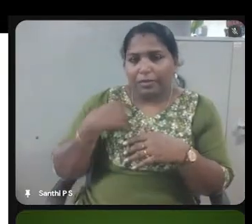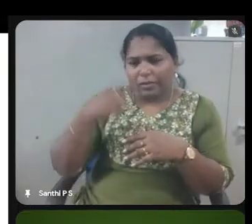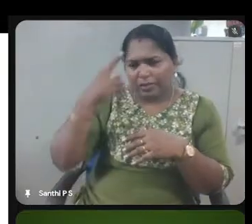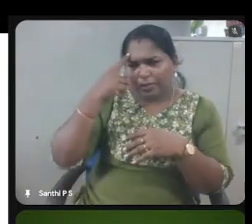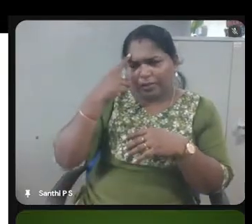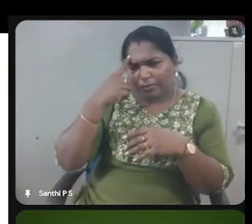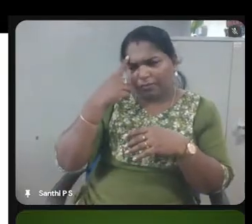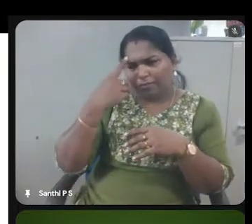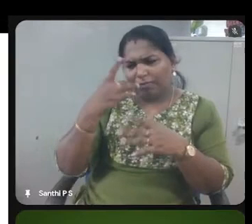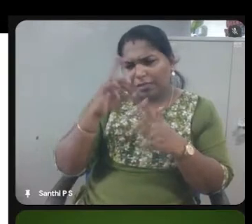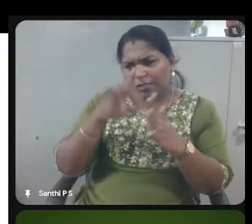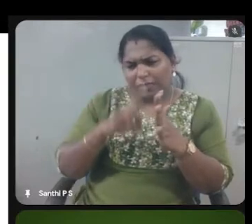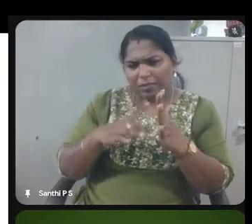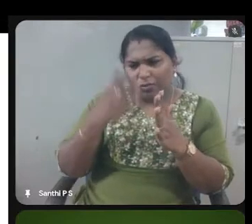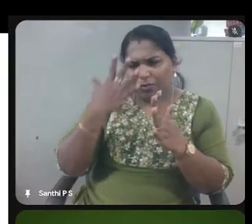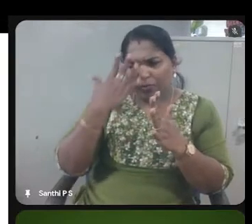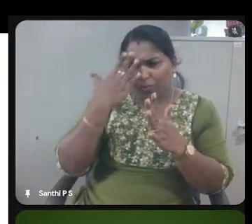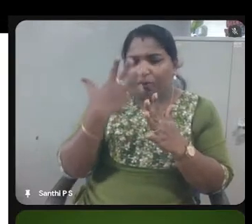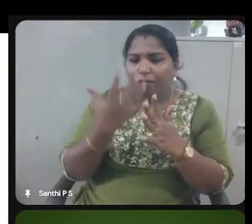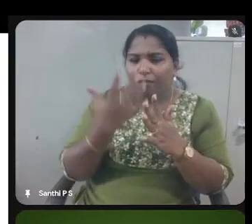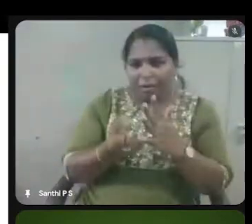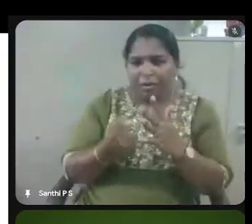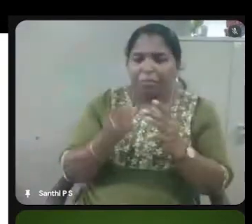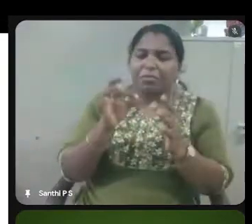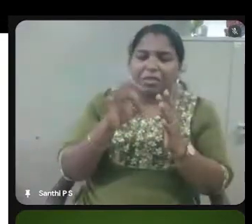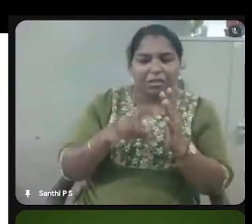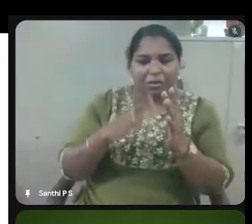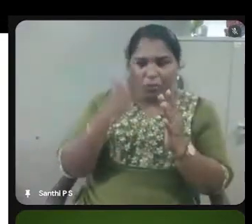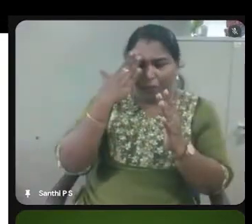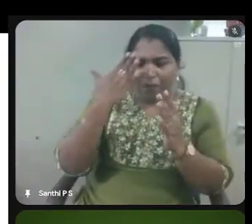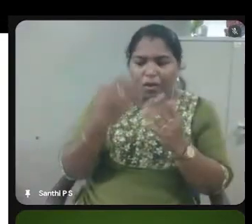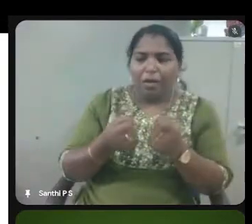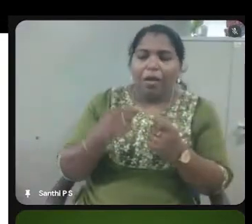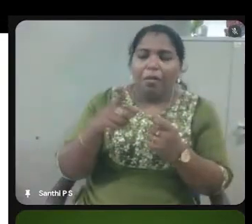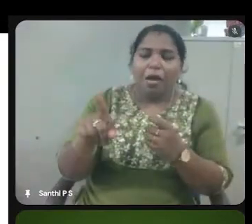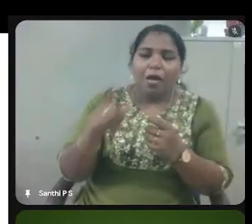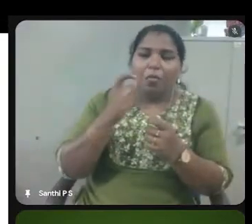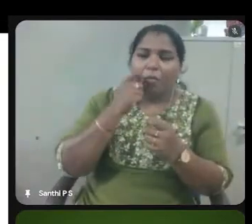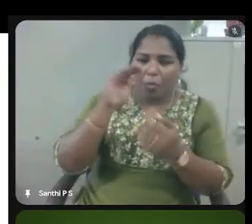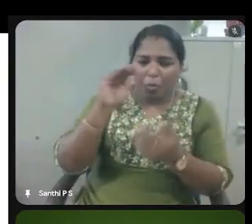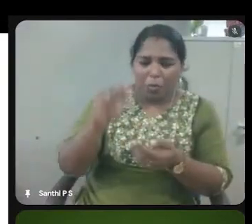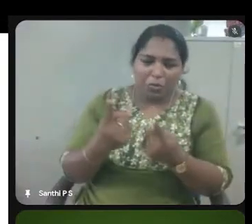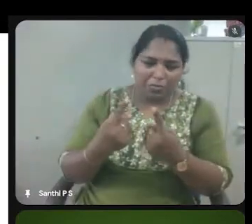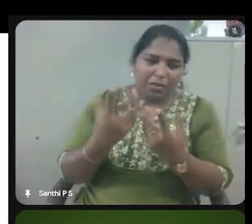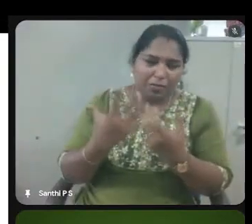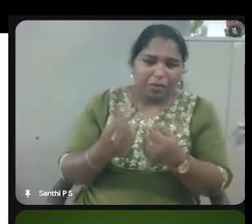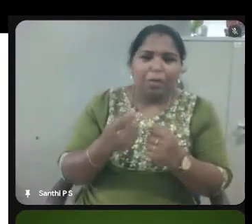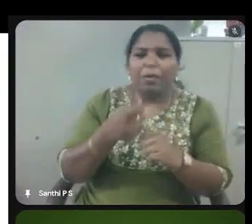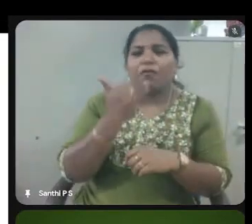ഒന്ന് അറിയണമായിരുന്നു. ഡീറ്റെയിൽഡ് ആയിട്ട് തന്നെ നമുക്ക് നോക്കേണ്ടി വരും. മാഡം നമ്പറിൽ ഒന്ന് വിളിക്കൂ. ഷുവർ.